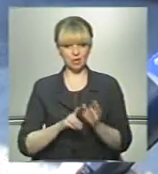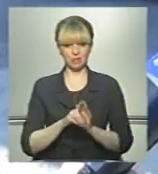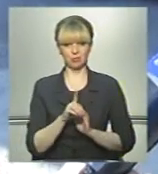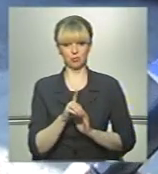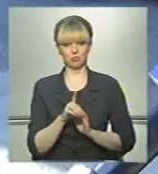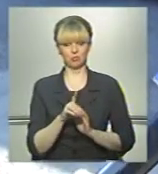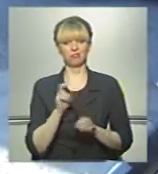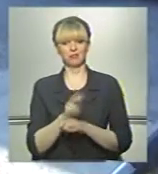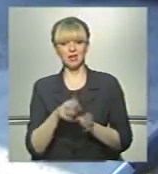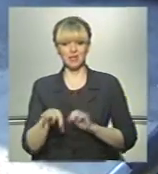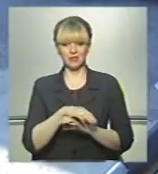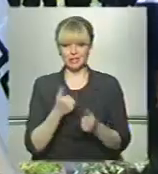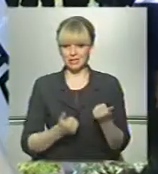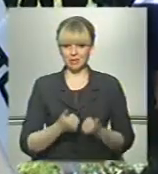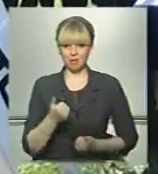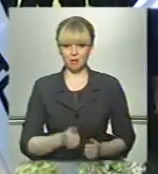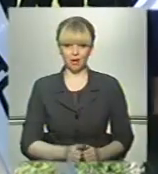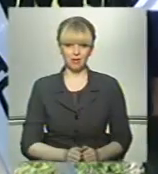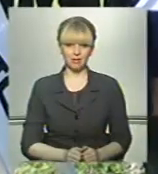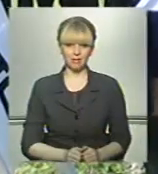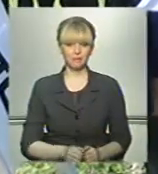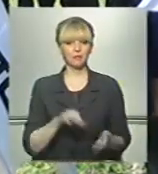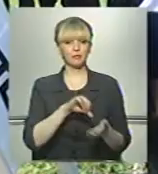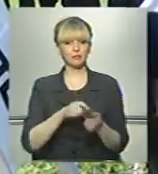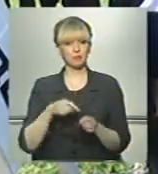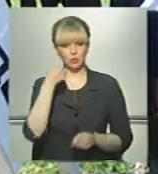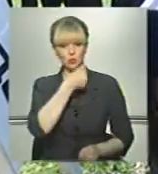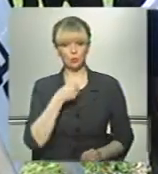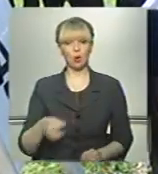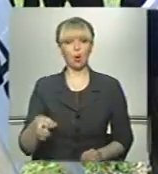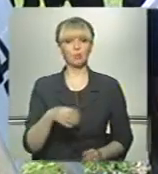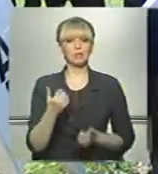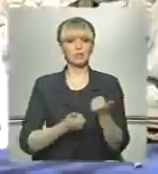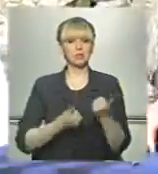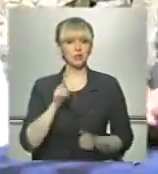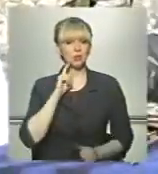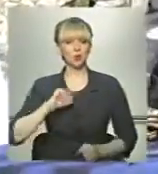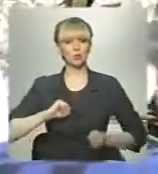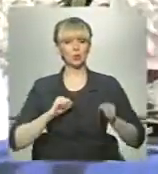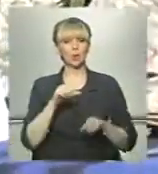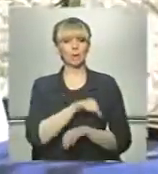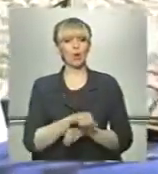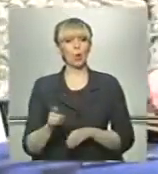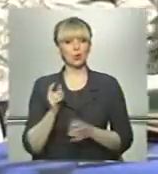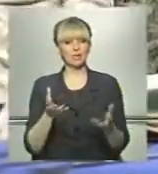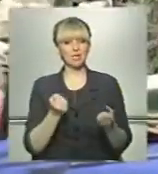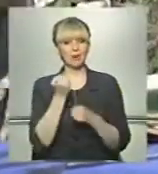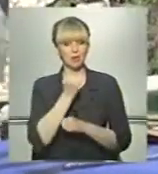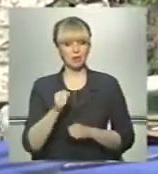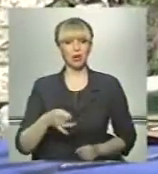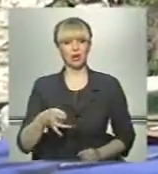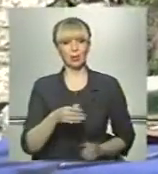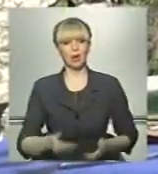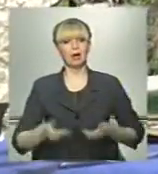тренуватись, ходити на всі змагання. Участь у цьогорічному обласному змаганні юних друзів-прикордонників взяли переможці